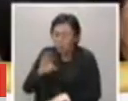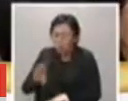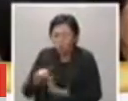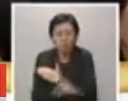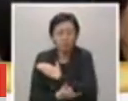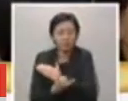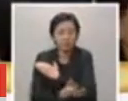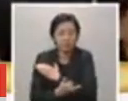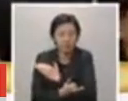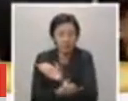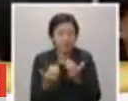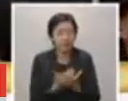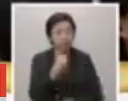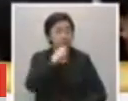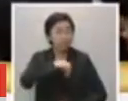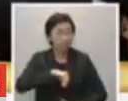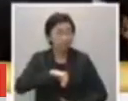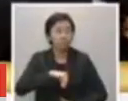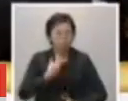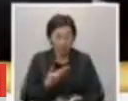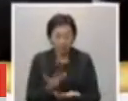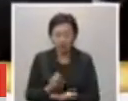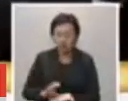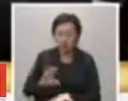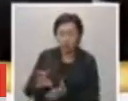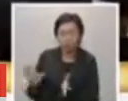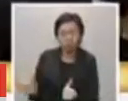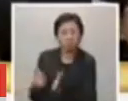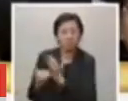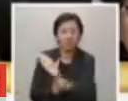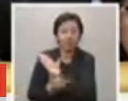ำไรจากการที่ท่านไปอุ้มชูเขาเนี่ยไปลงทุนต่างประเทศหมด